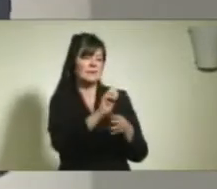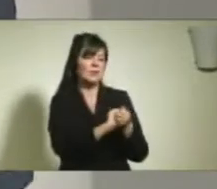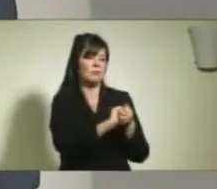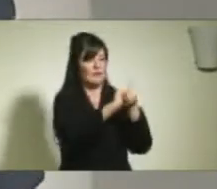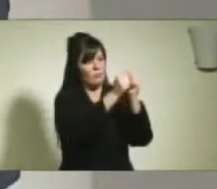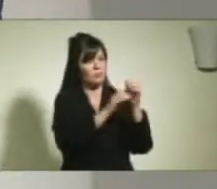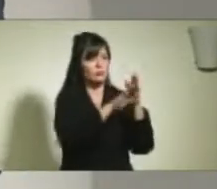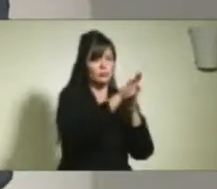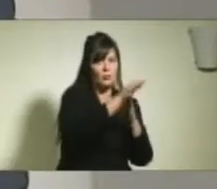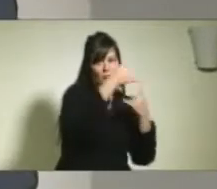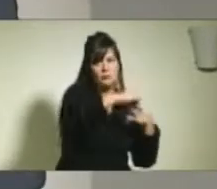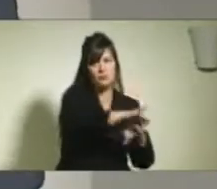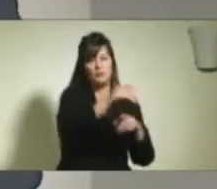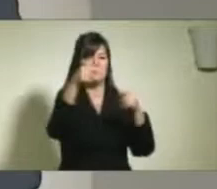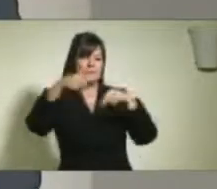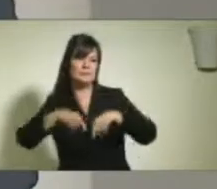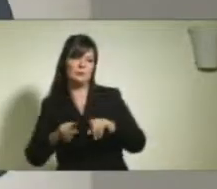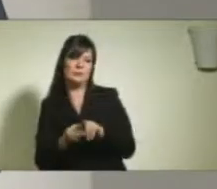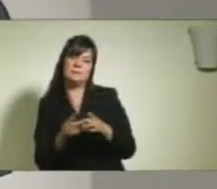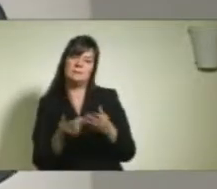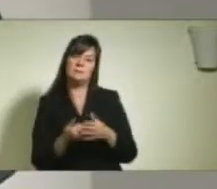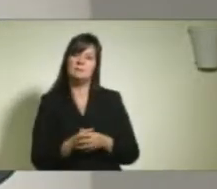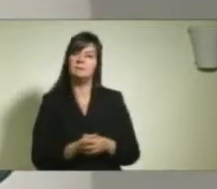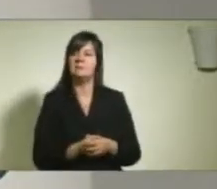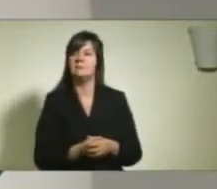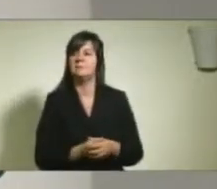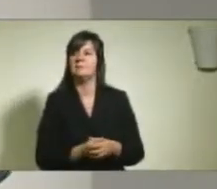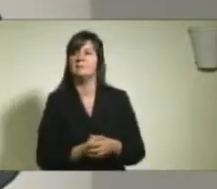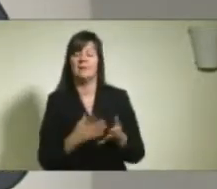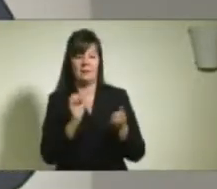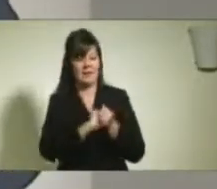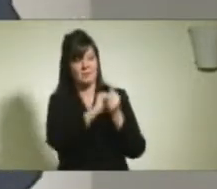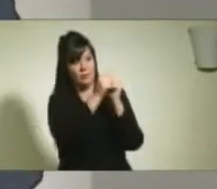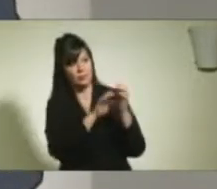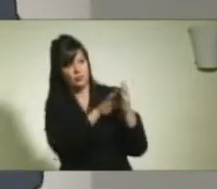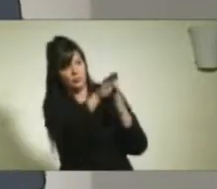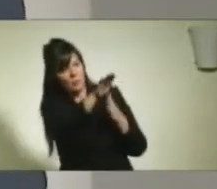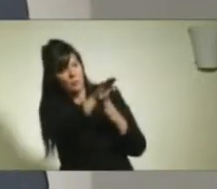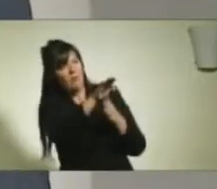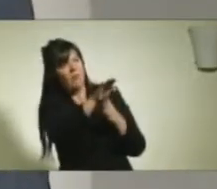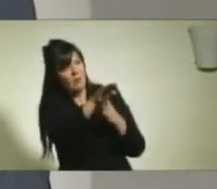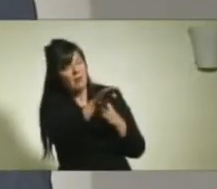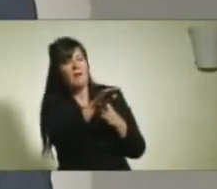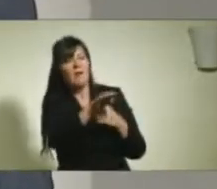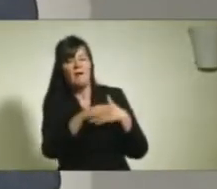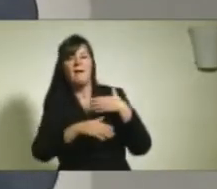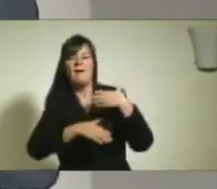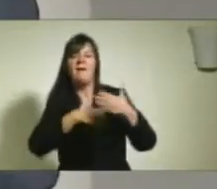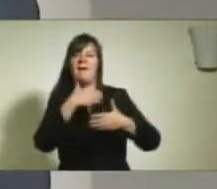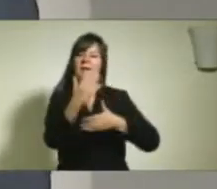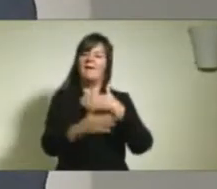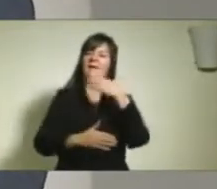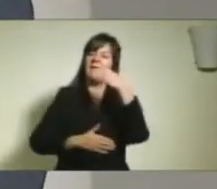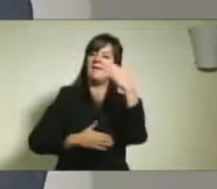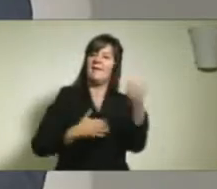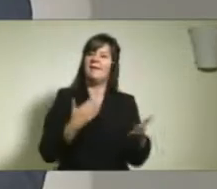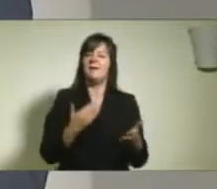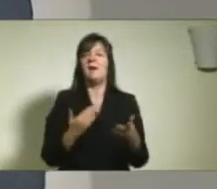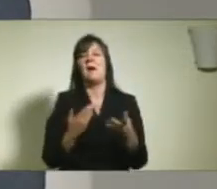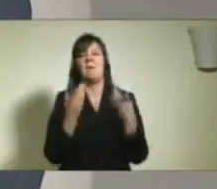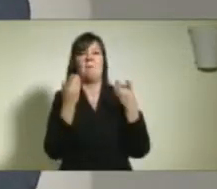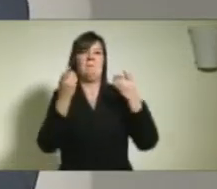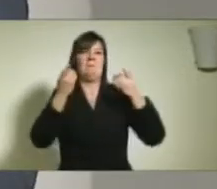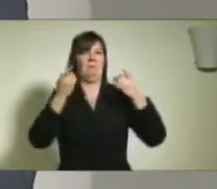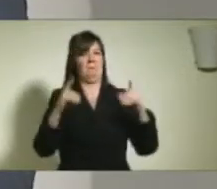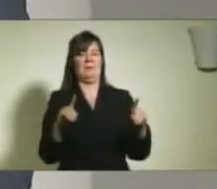évolution qui va se faire. Et à partir de cette évolution-là, on est en mesure, je pense, de vraiment